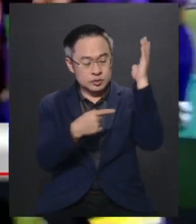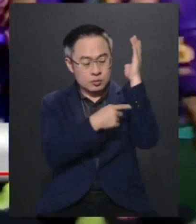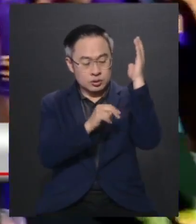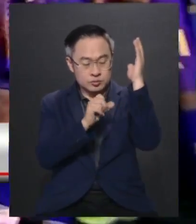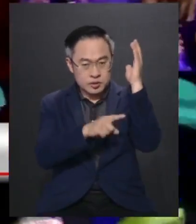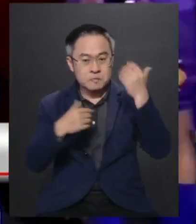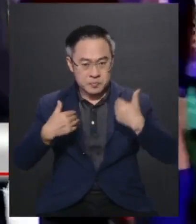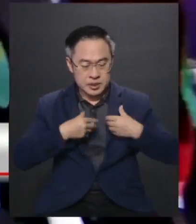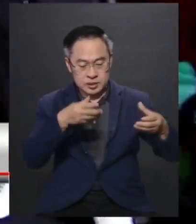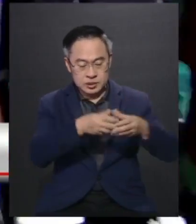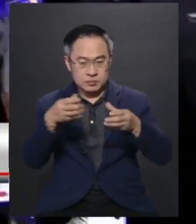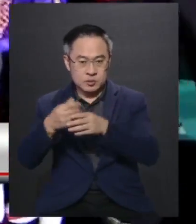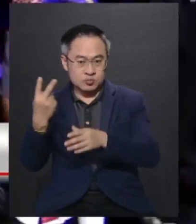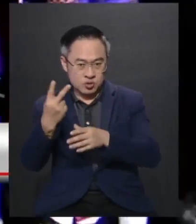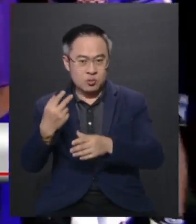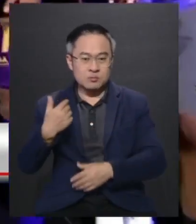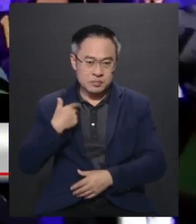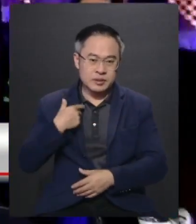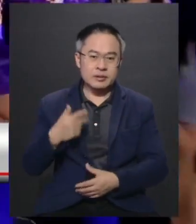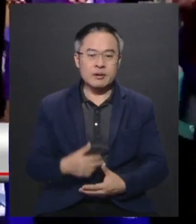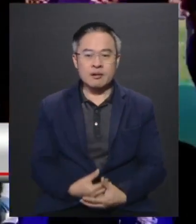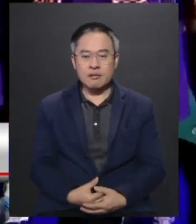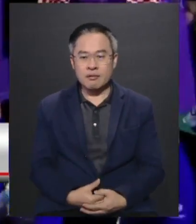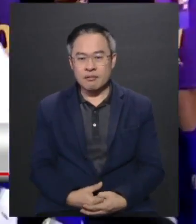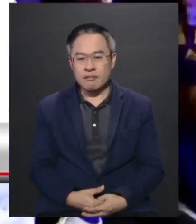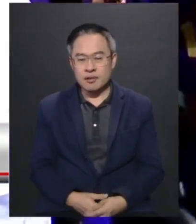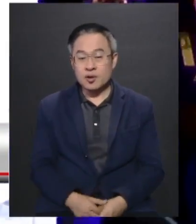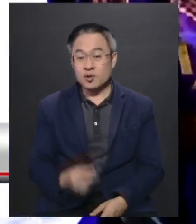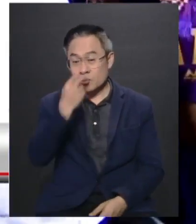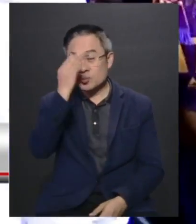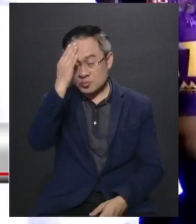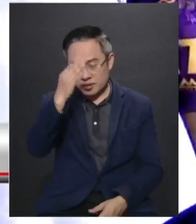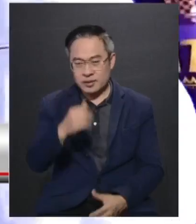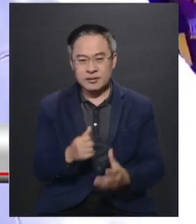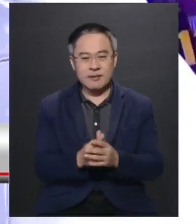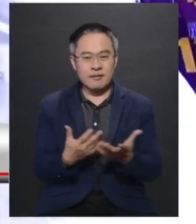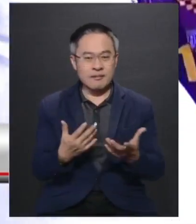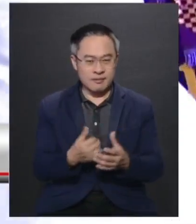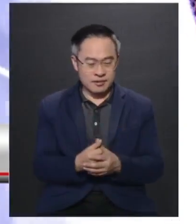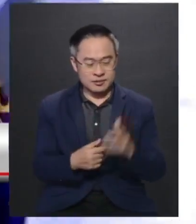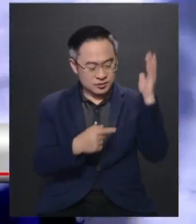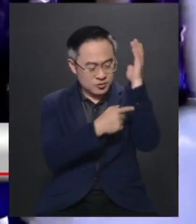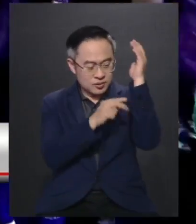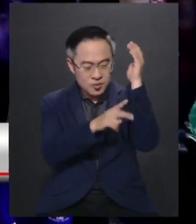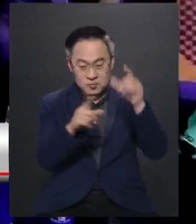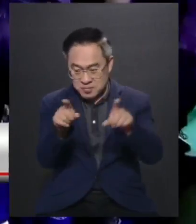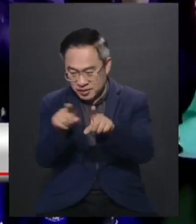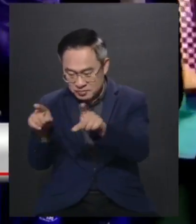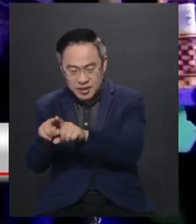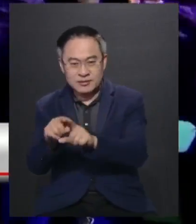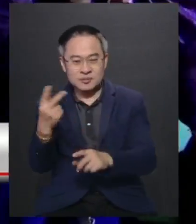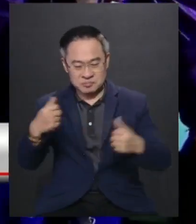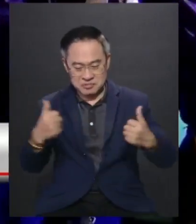นี่แฟนบอลนี่เดี๋ยวมีเมซี่ไซสโอเมซี่ไซสนครศรีไม่ต้องต้องใช้คำว่าดาร์บี้ Matchนครศีถูกต้องถูก